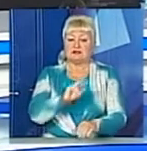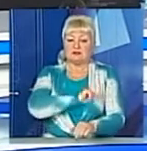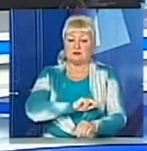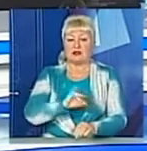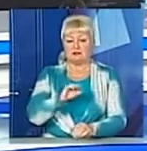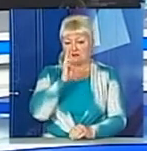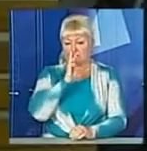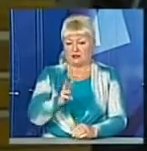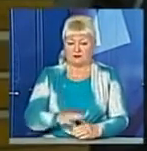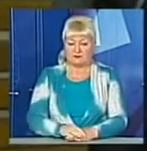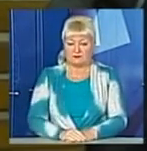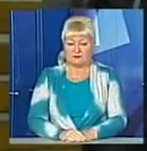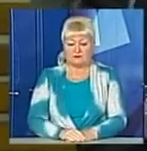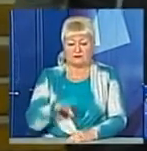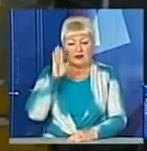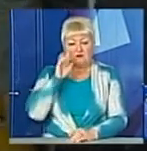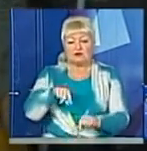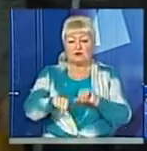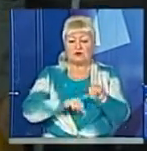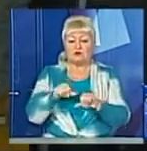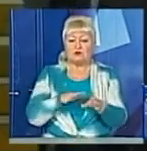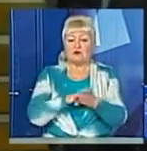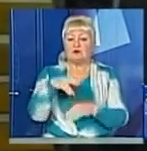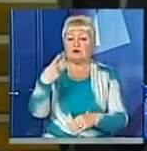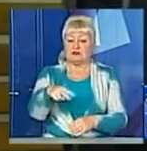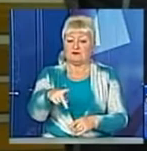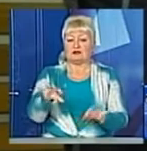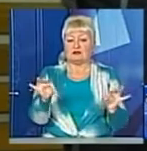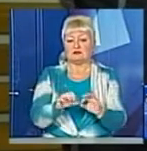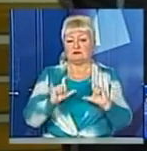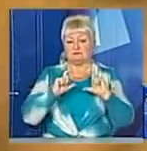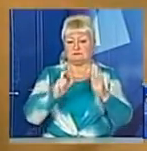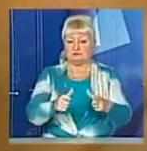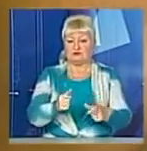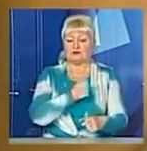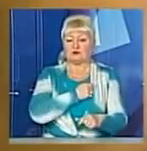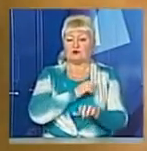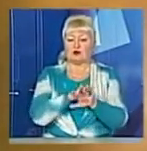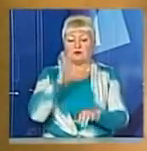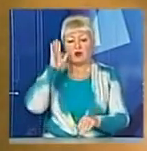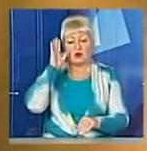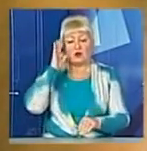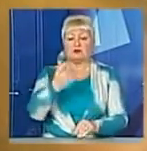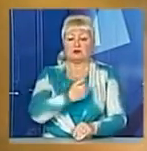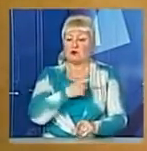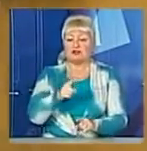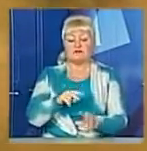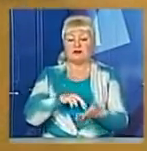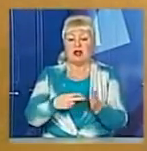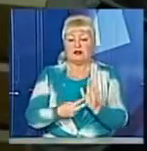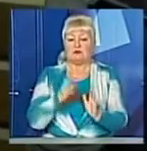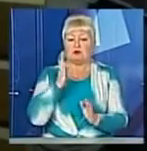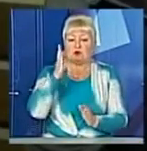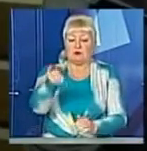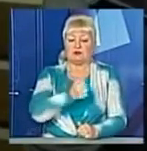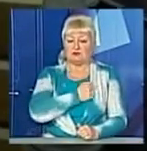плата. Василю цьогоріч виповнилося 20. Відразу прийшла повістка. До армії хлопець хоче, хоч і не планує будувати військову